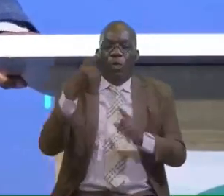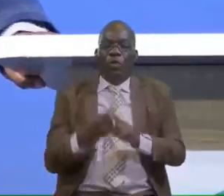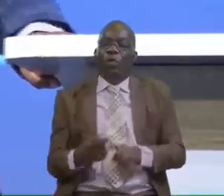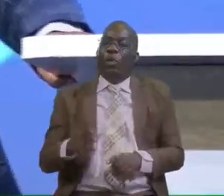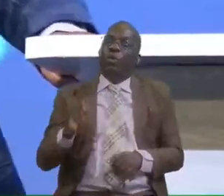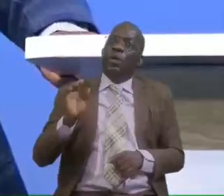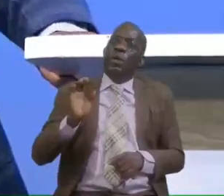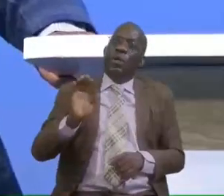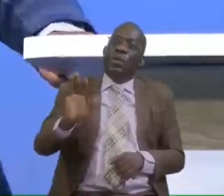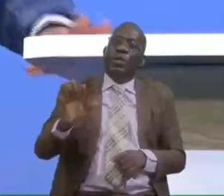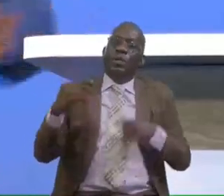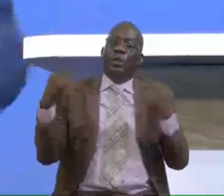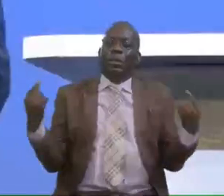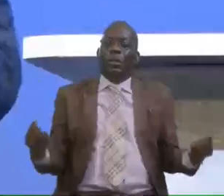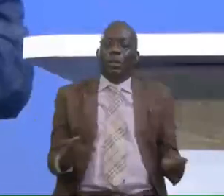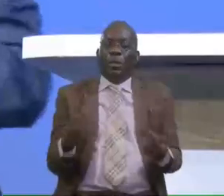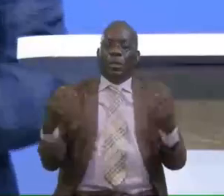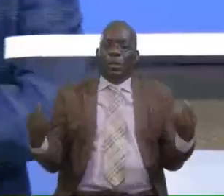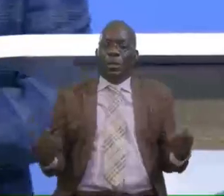iniquités.